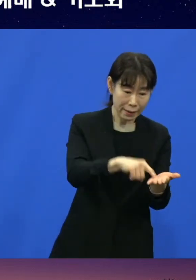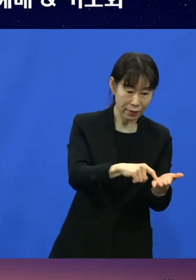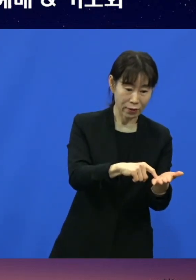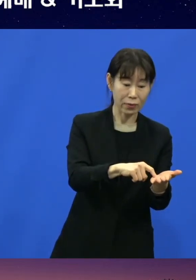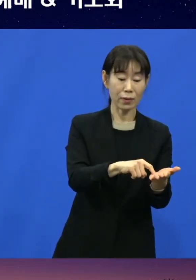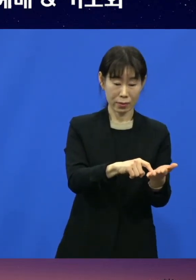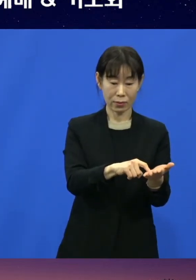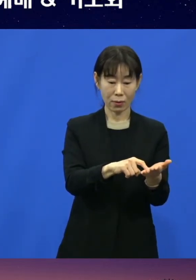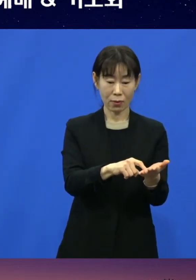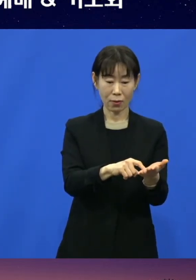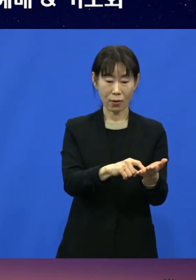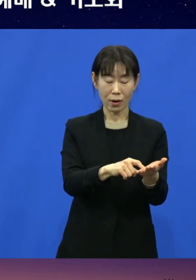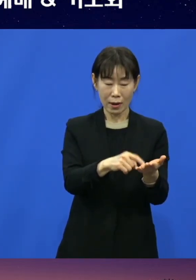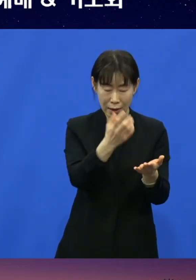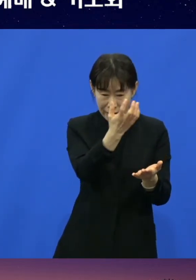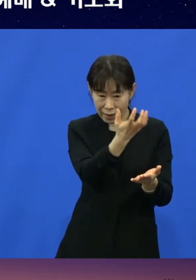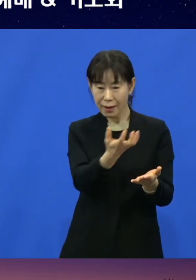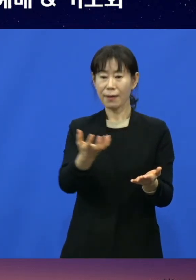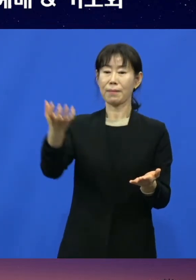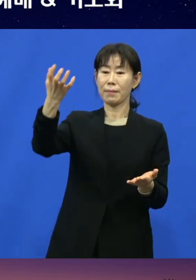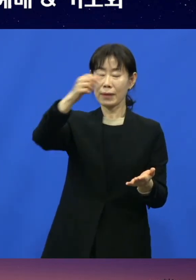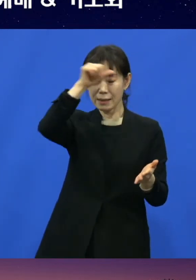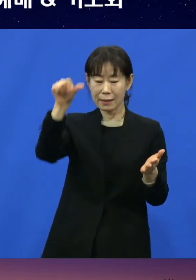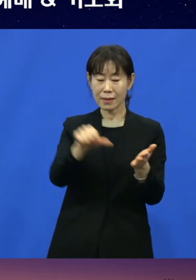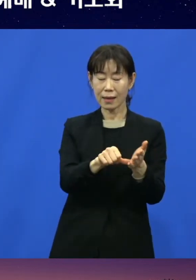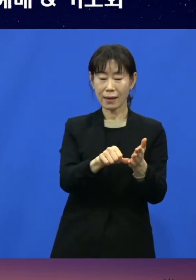바뀌느냐 안 바뀌느냐가 여기에 결정되어 있는 거예요.